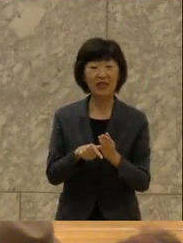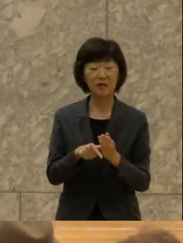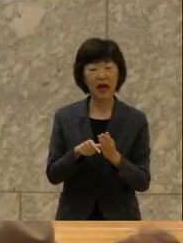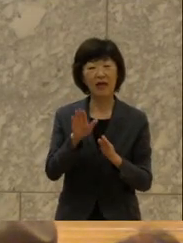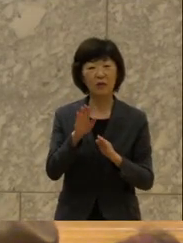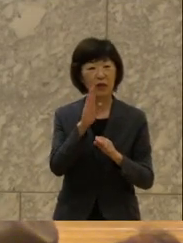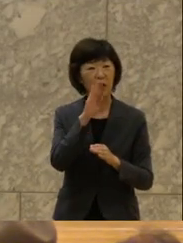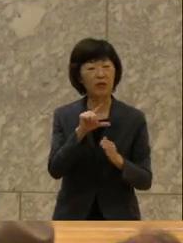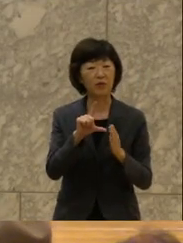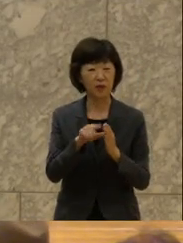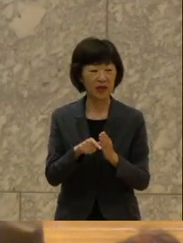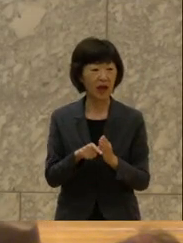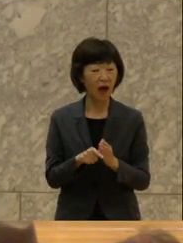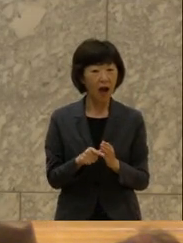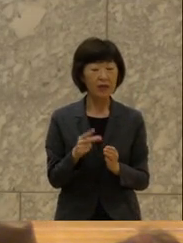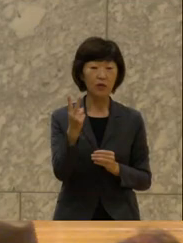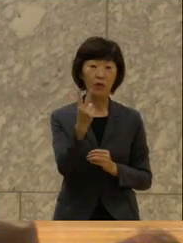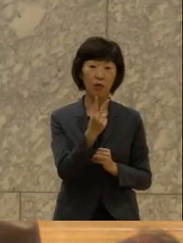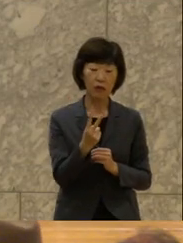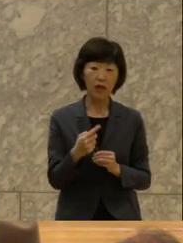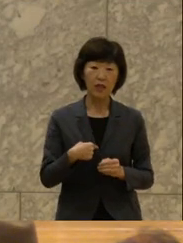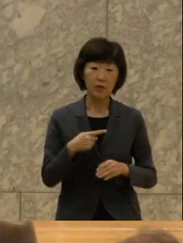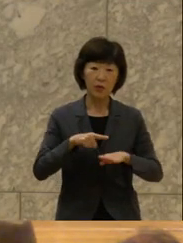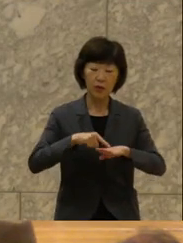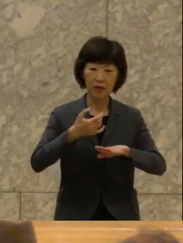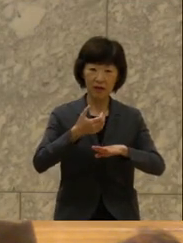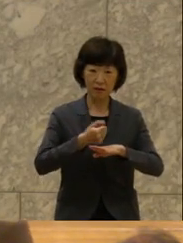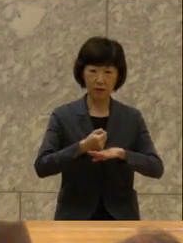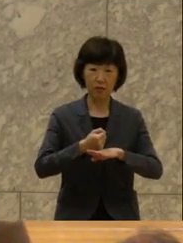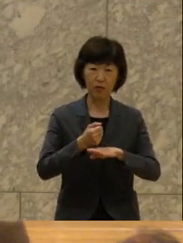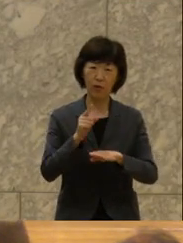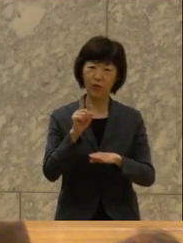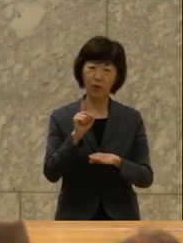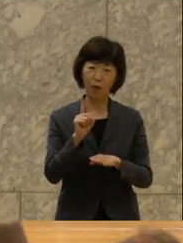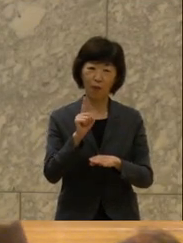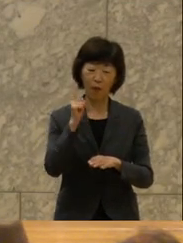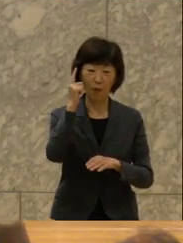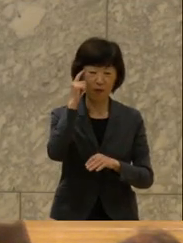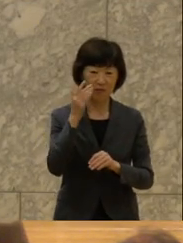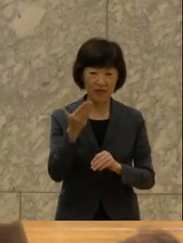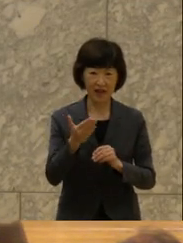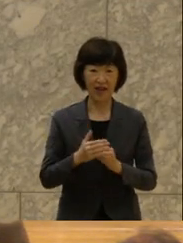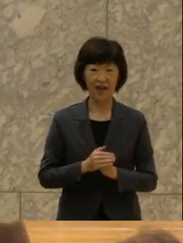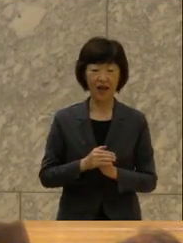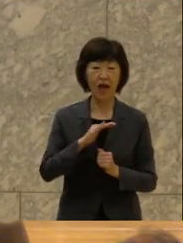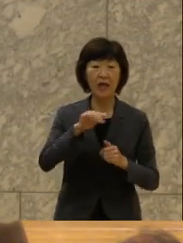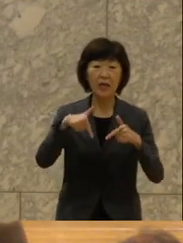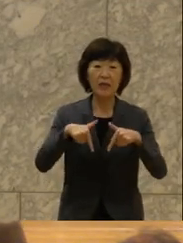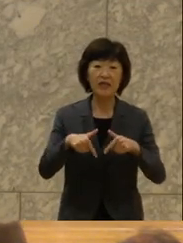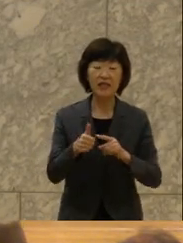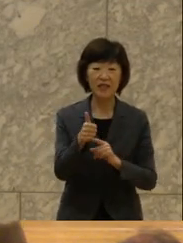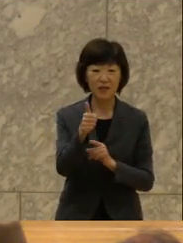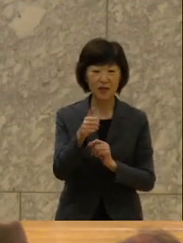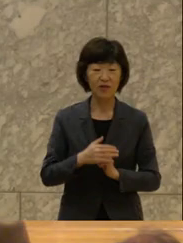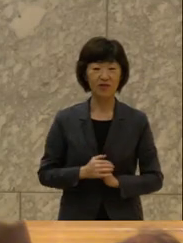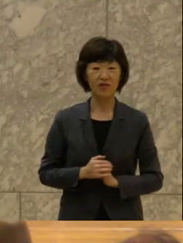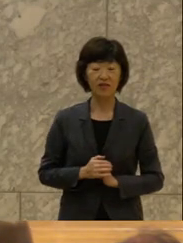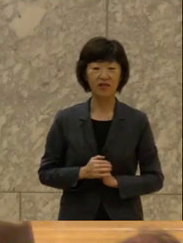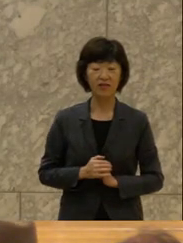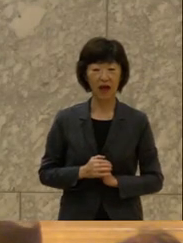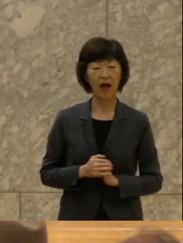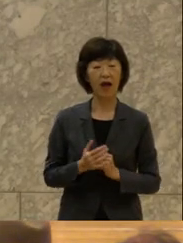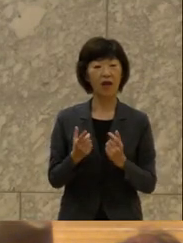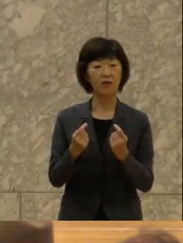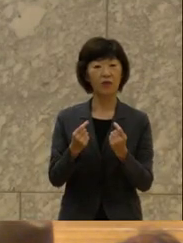そんな大谷自分自身の性格をどんな感じに捉えられてますかじゃあ山に選手そうですね一番